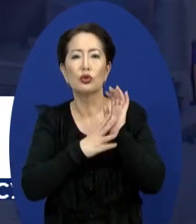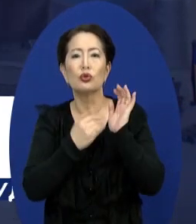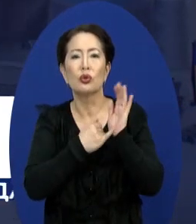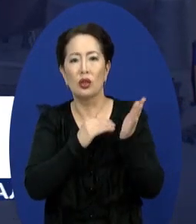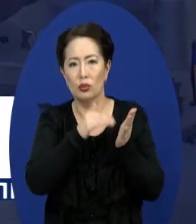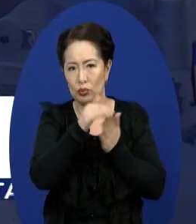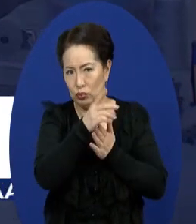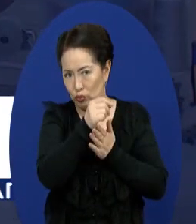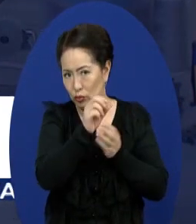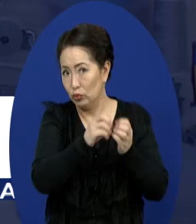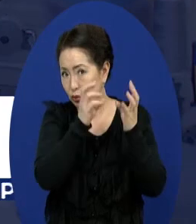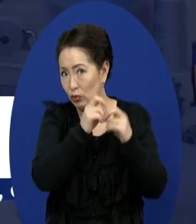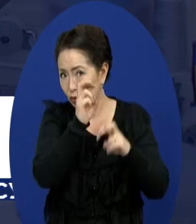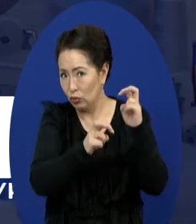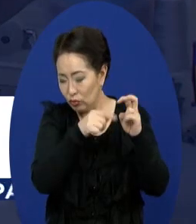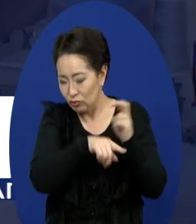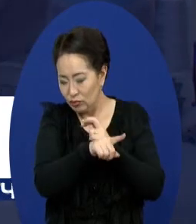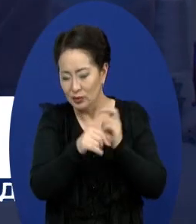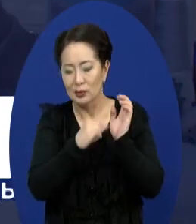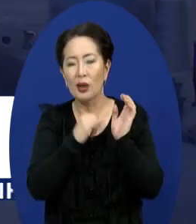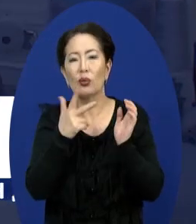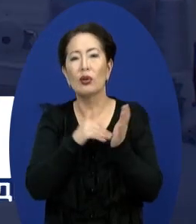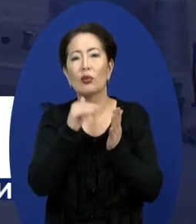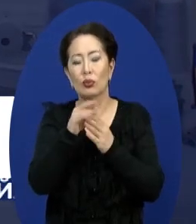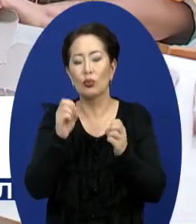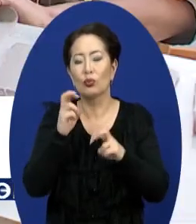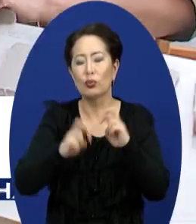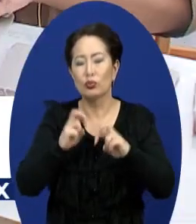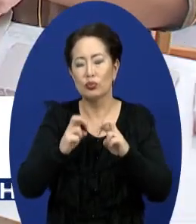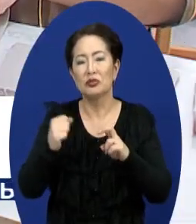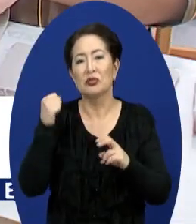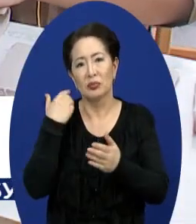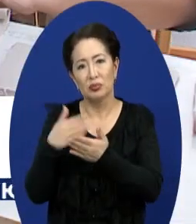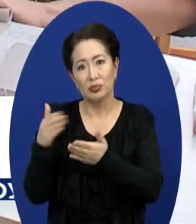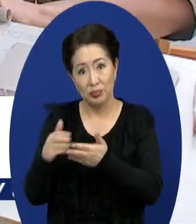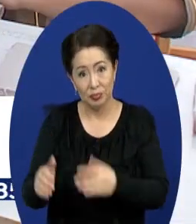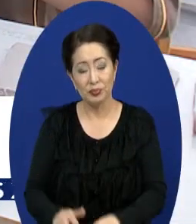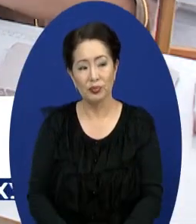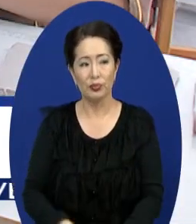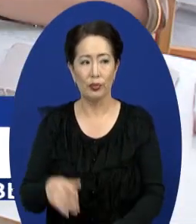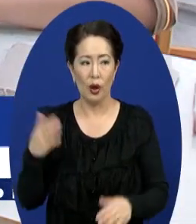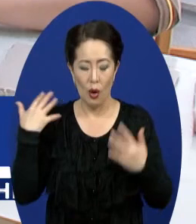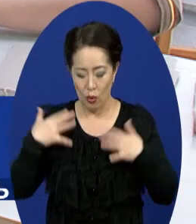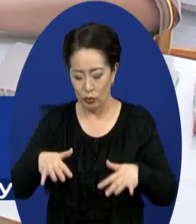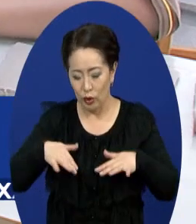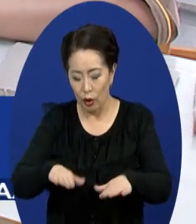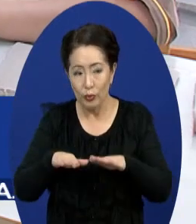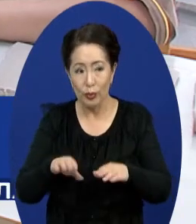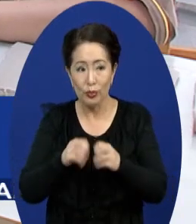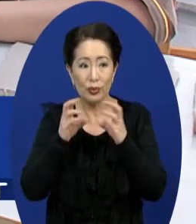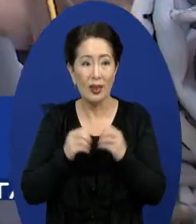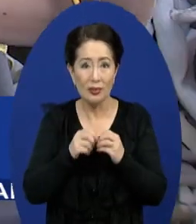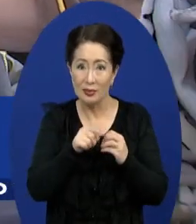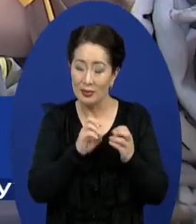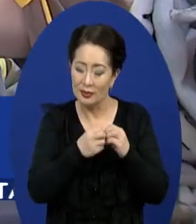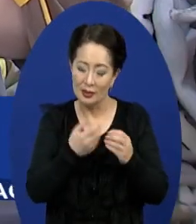үйлдвэрлэснээс 63 тэрбум төгрөгийн бүтээгдэхүүнийг борлуулж чадсан байна. Оюумал бүтээгдэхүүн үйлдвэрлэлийн борлуулалтын орлогыг